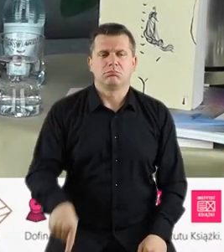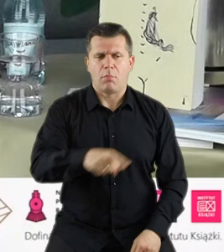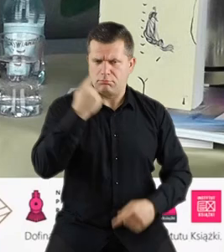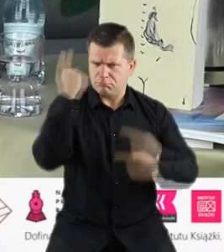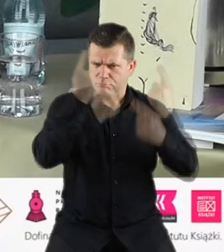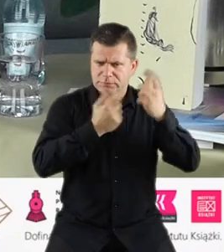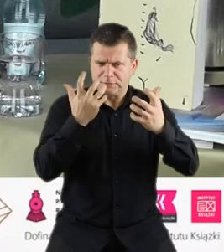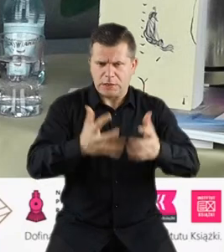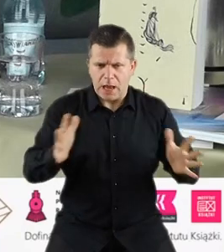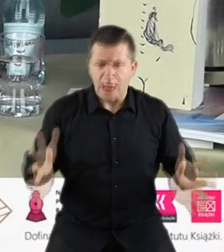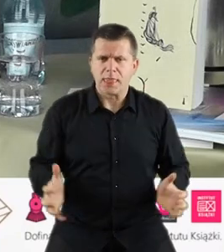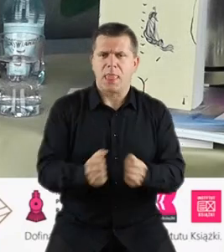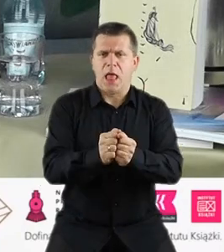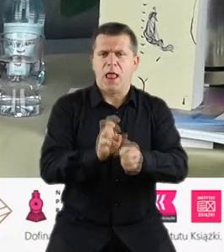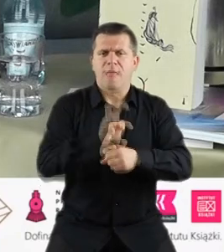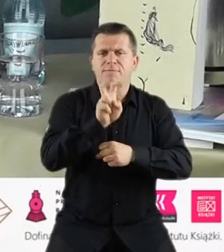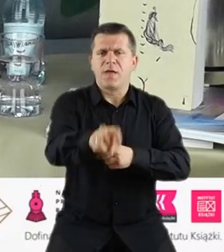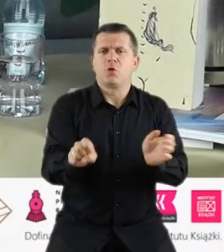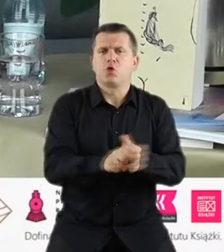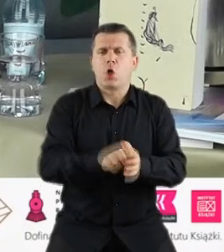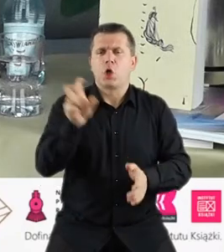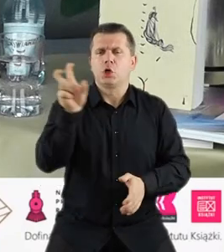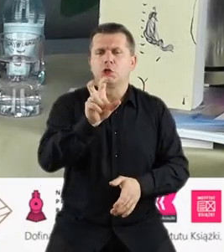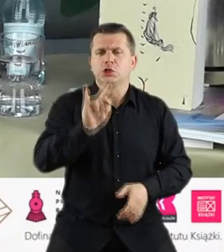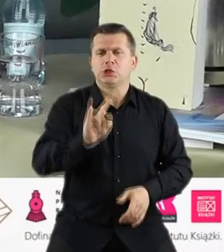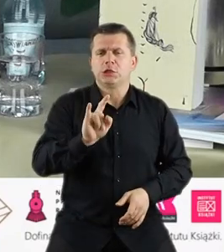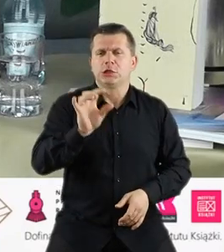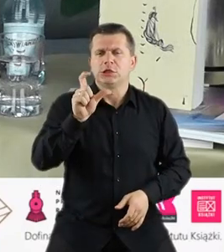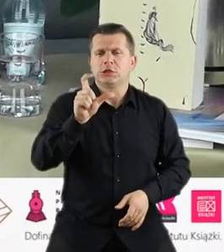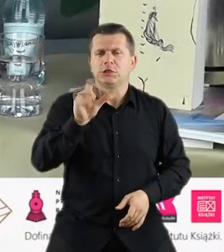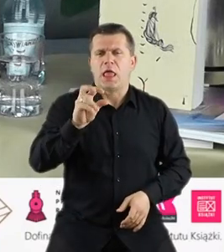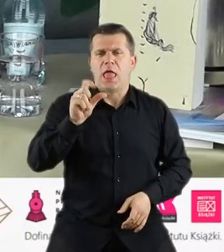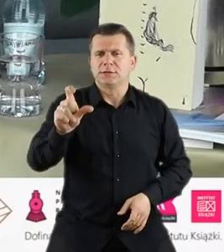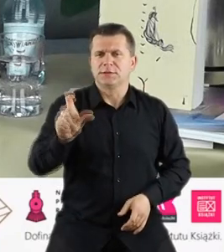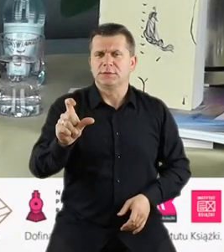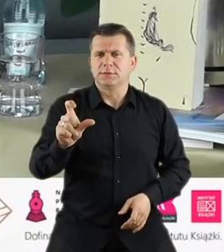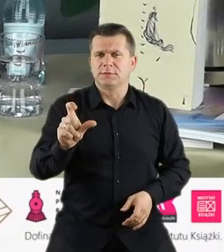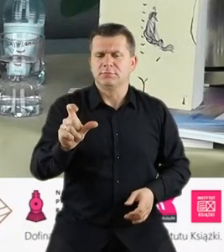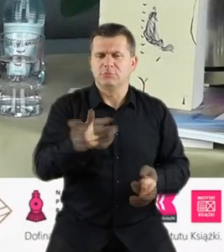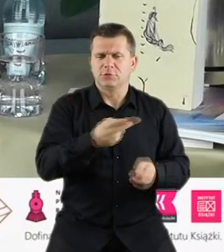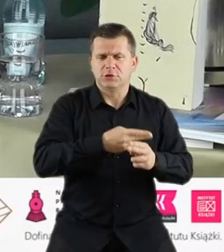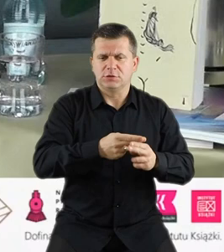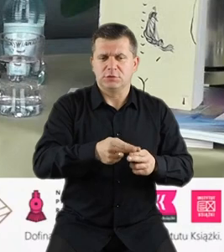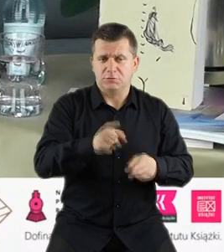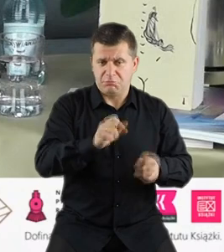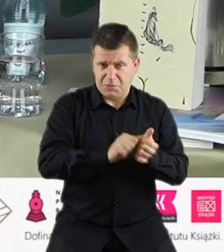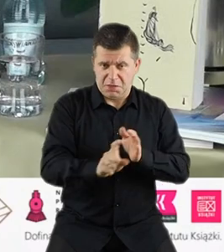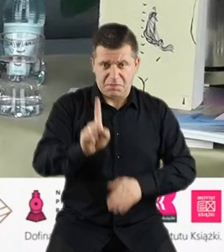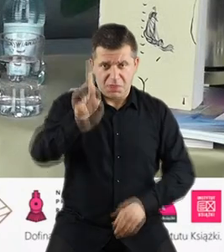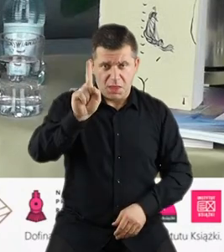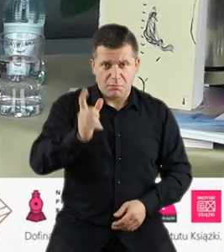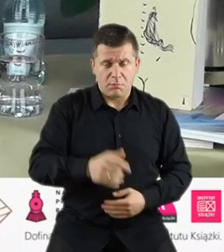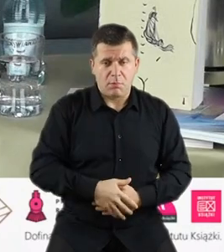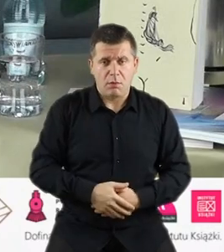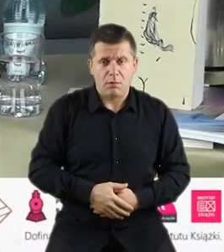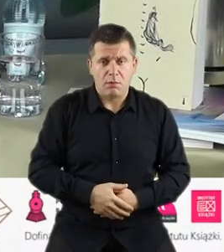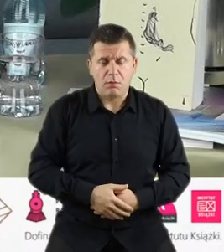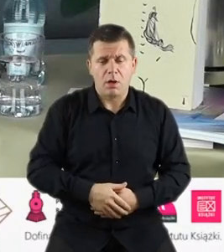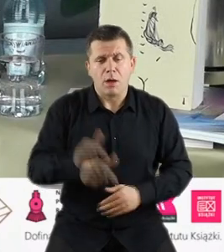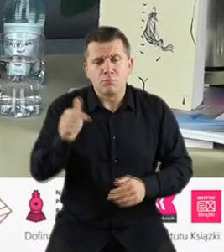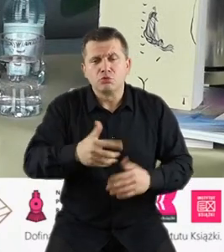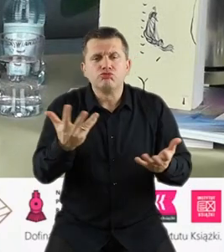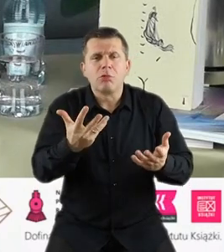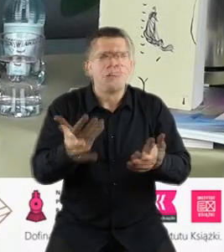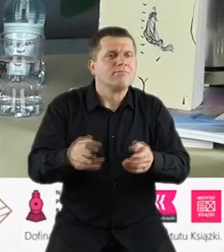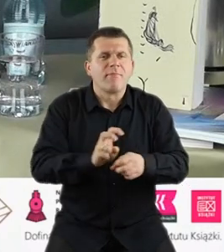którzy postanowili odnaleźć wejście do czyśćca. No bo skoro jest czyściec i on jest w niebie, tak, to musi być